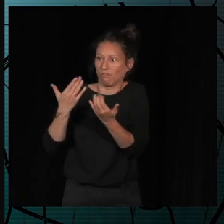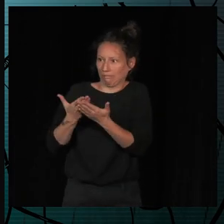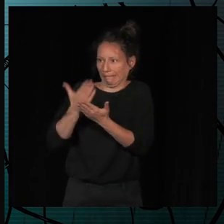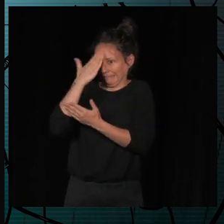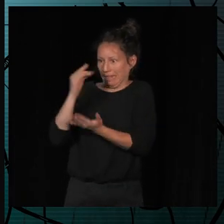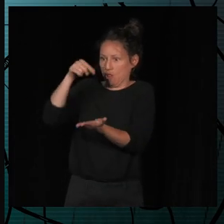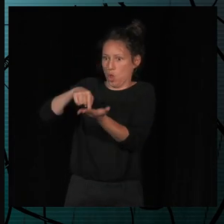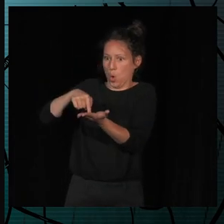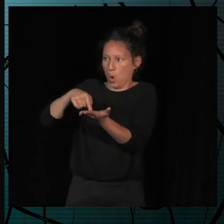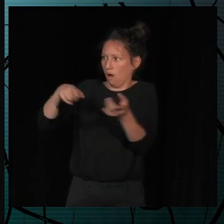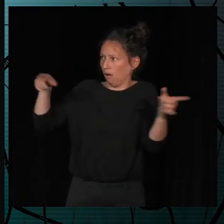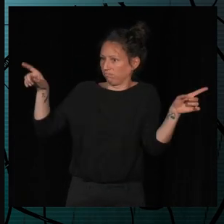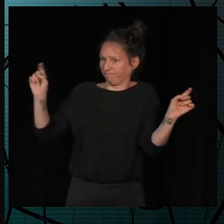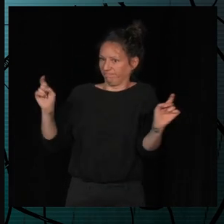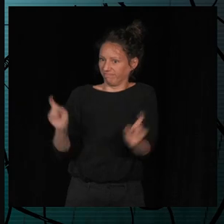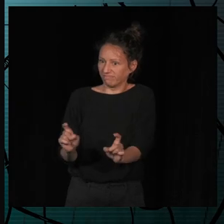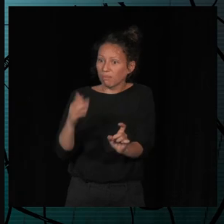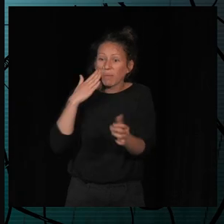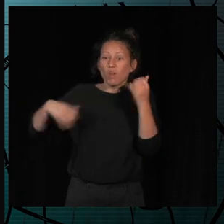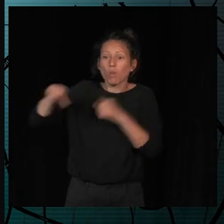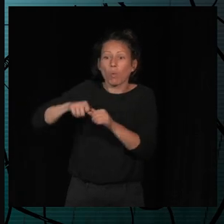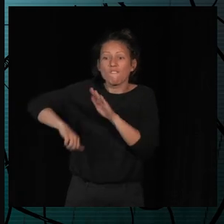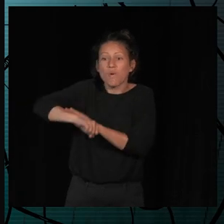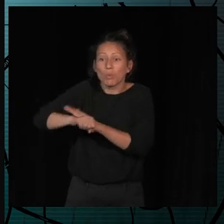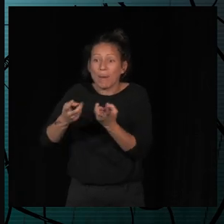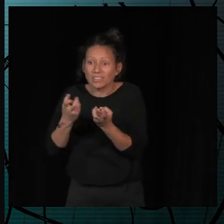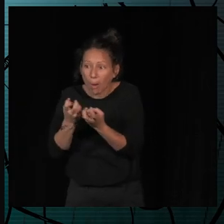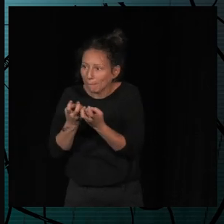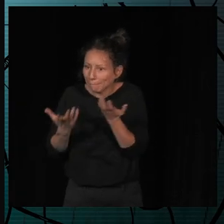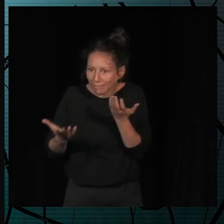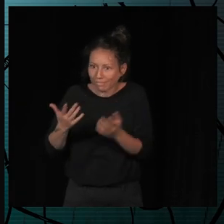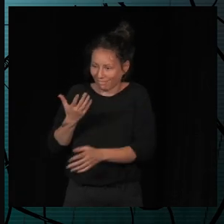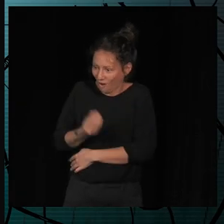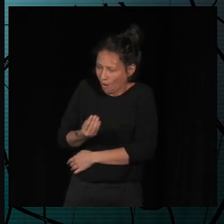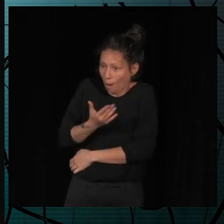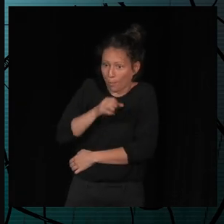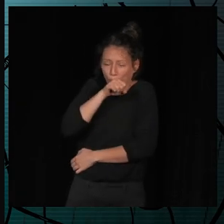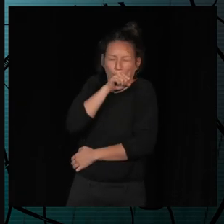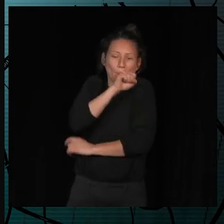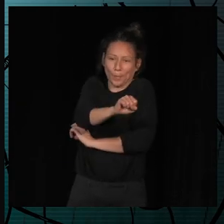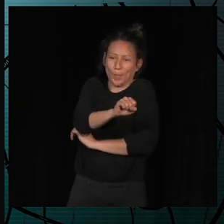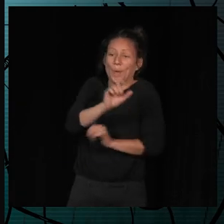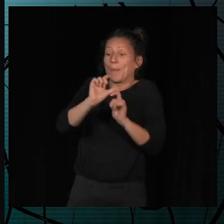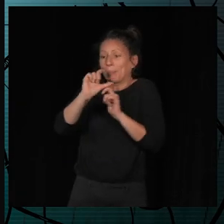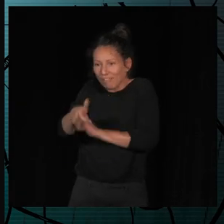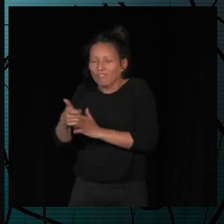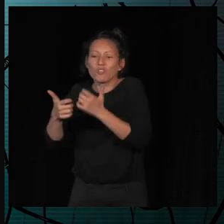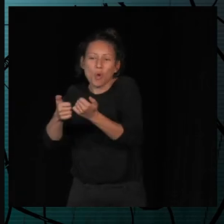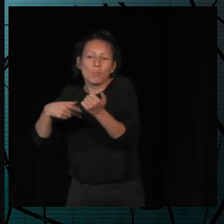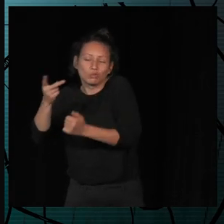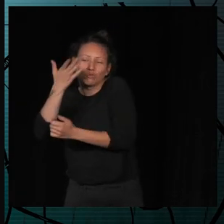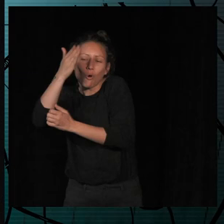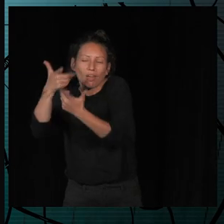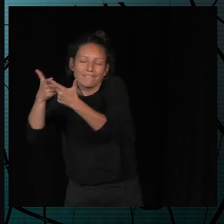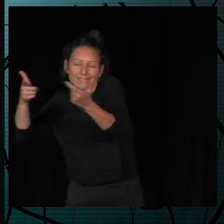commun et on sait très bien que si on fait un tournoi de FIFA bah clairement les gamins ils viennent en fait et on peut dans un second temps les emmener sur des jeux indépendants